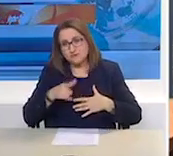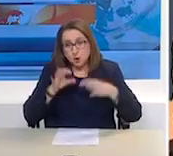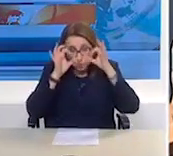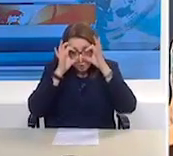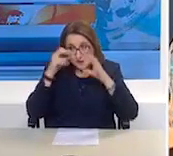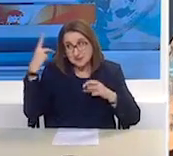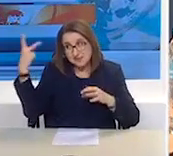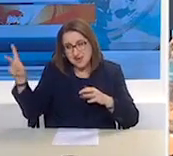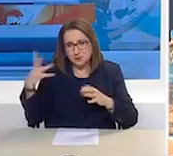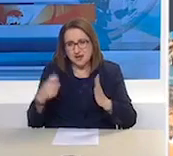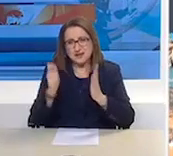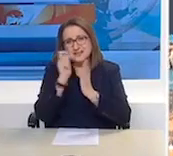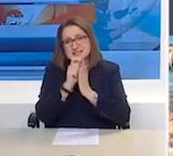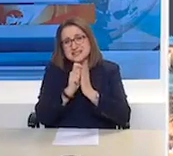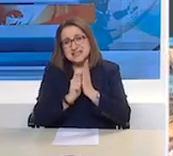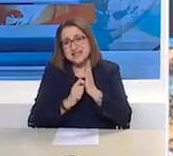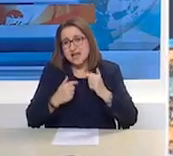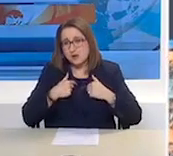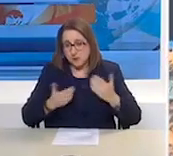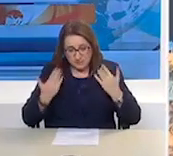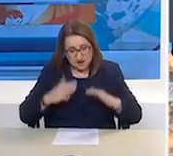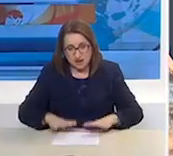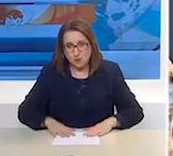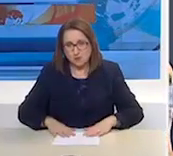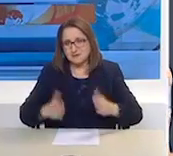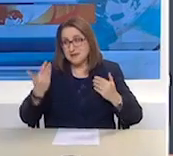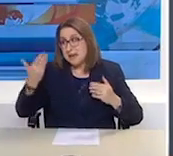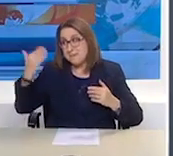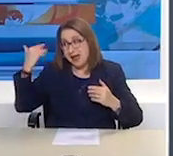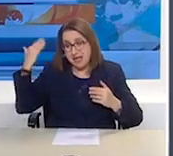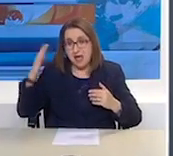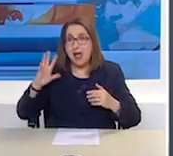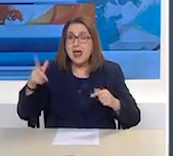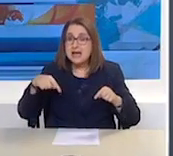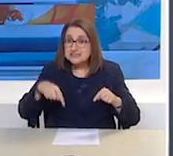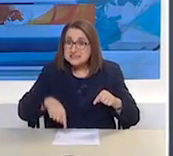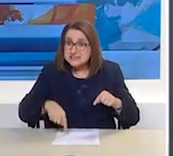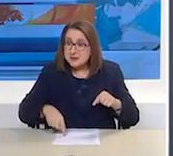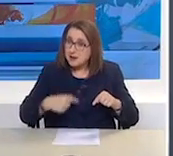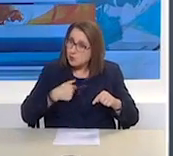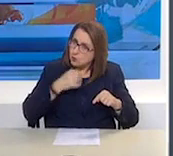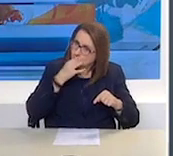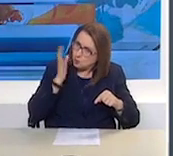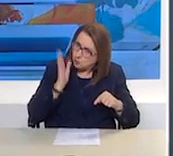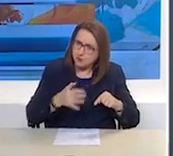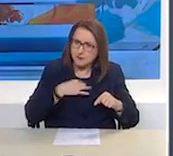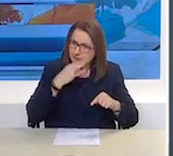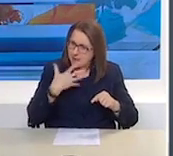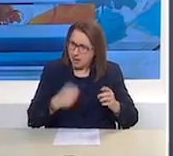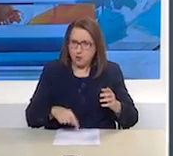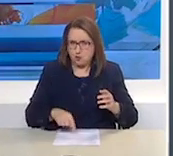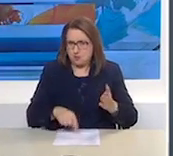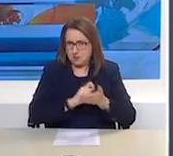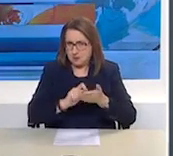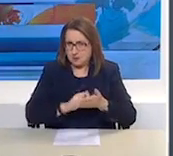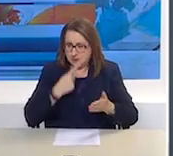Τσιόδρας και δεν έχω αυτή τη στιγμή πάνω μου κάτι. Αλλά για τα σημερινά, αυτό που μπορώ να πω και το έχουμε σαν στοιχείο, είναι ότι από